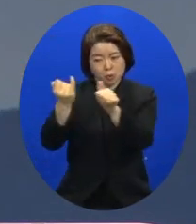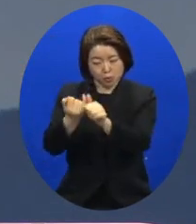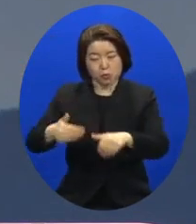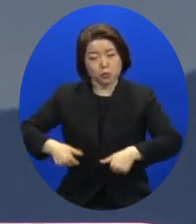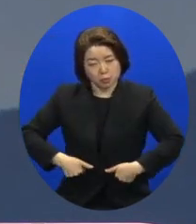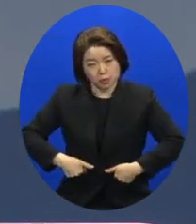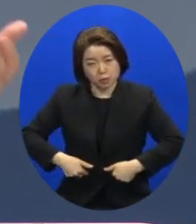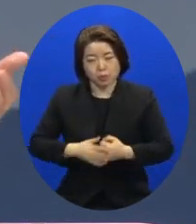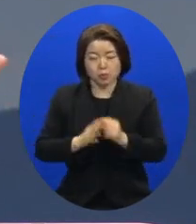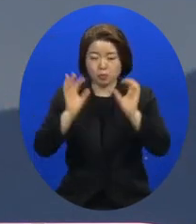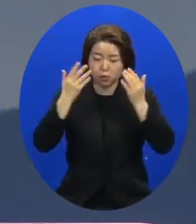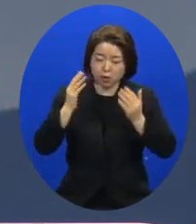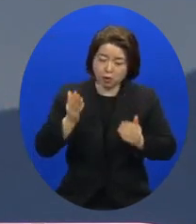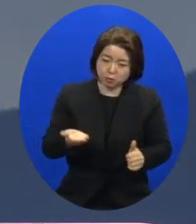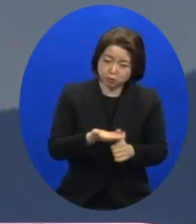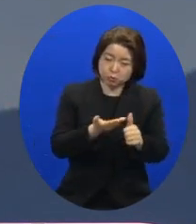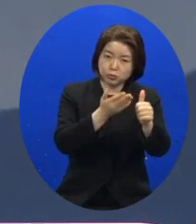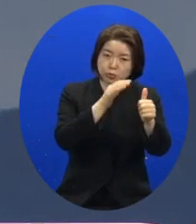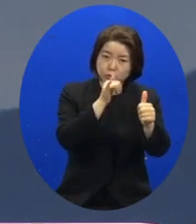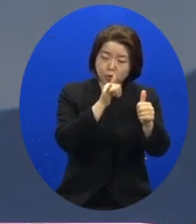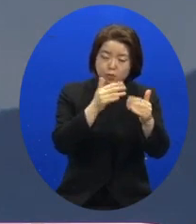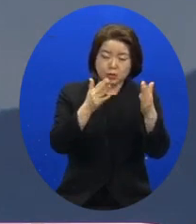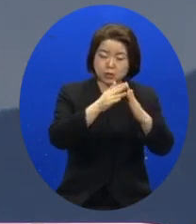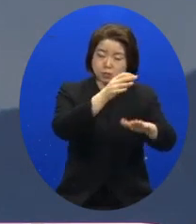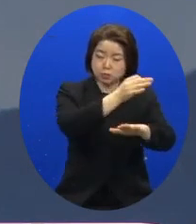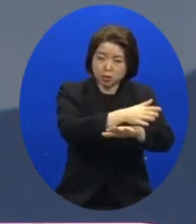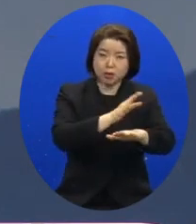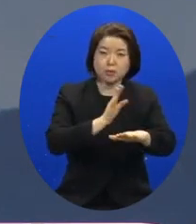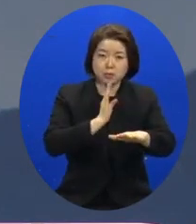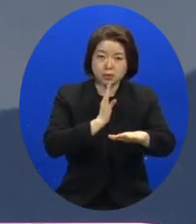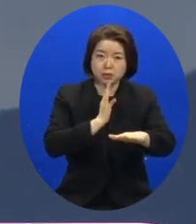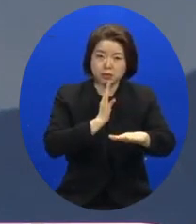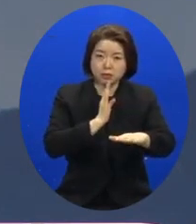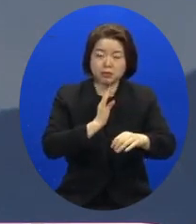되고 애도 길러야 되고 집도 사야 되는 거죠.